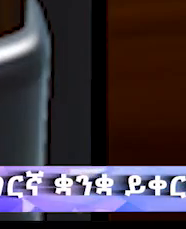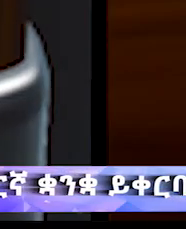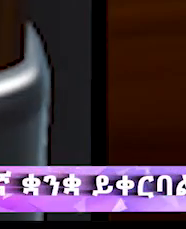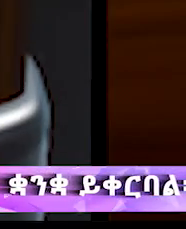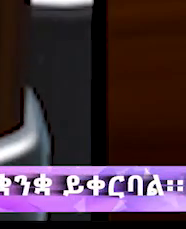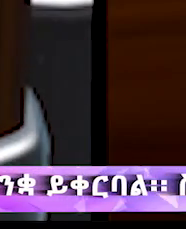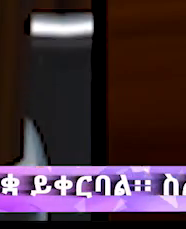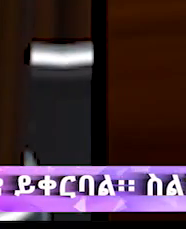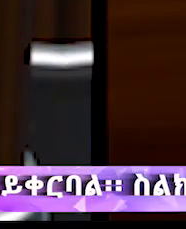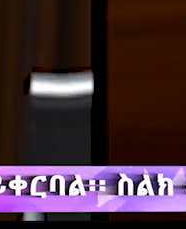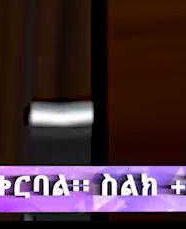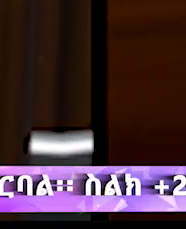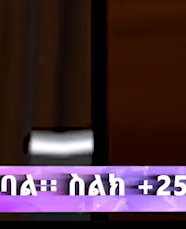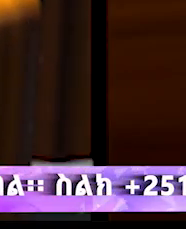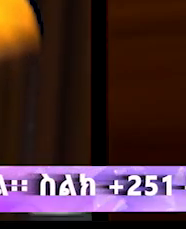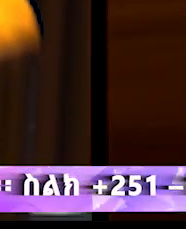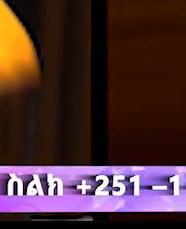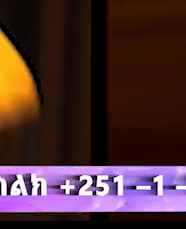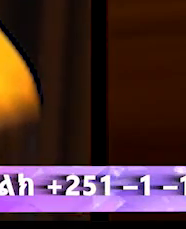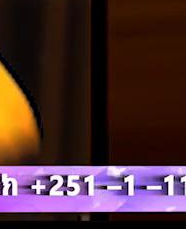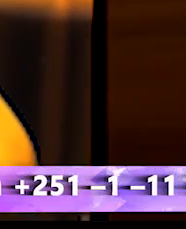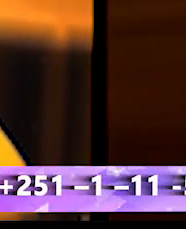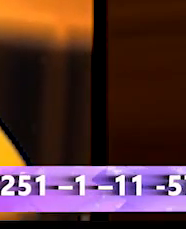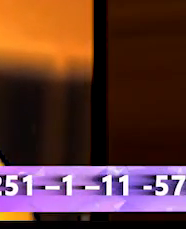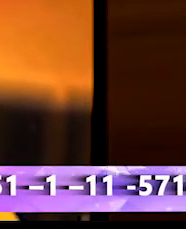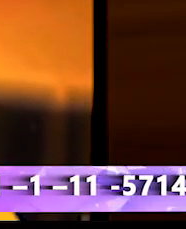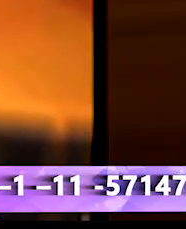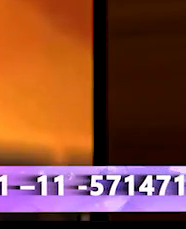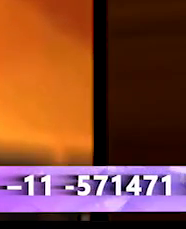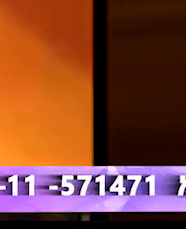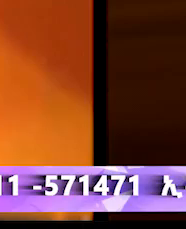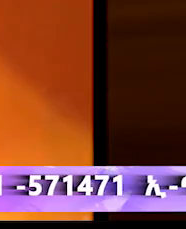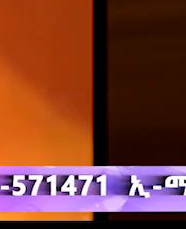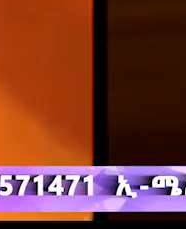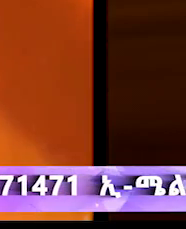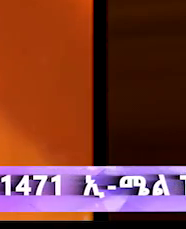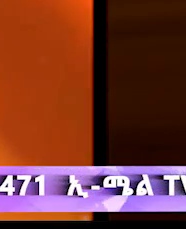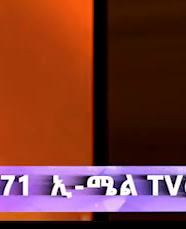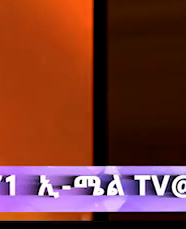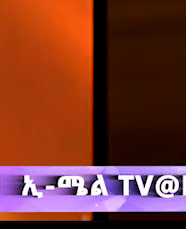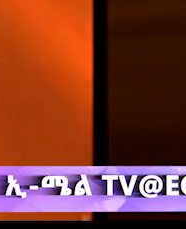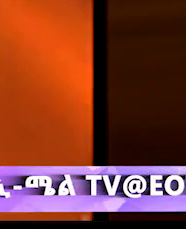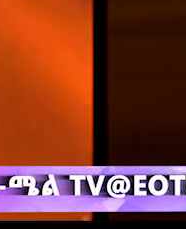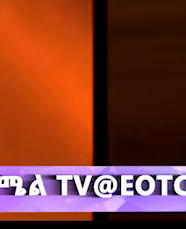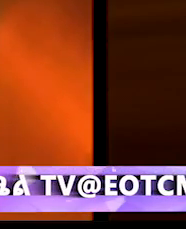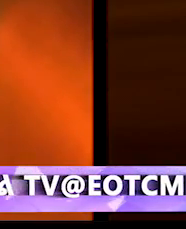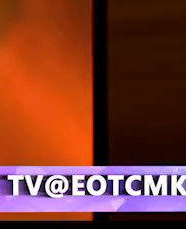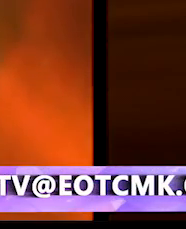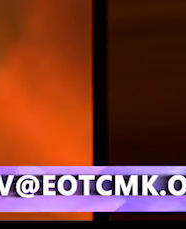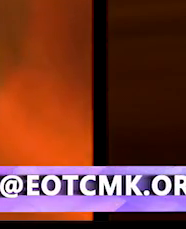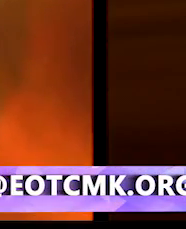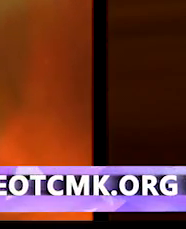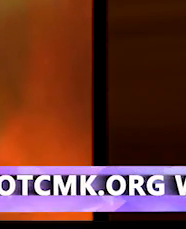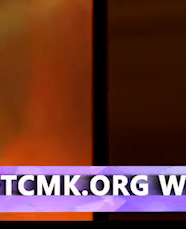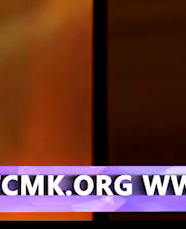አስተያየቶቻችሁን መስጠት ለምትፈልጉ 5 ኪሎ በሚገኘው ቅድስተ ማርያም ቤተክርስቲያን ፊት ለፊት የማይበር ቅዱሳን ዋናው ማእከል 7ኛ ፎቅ